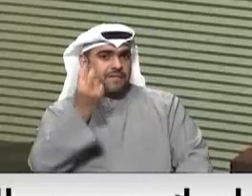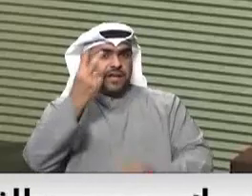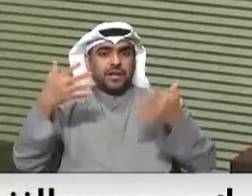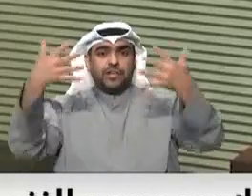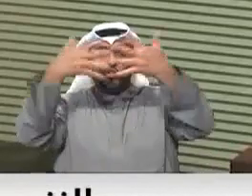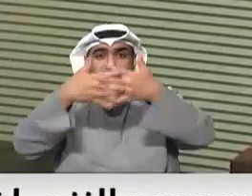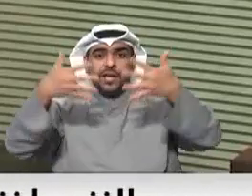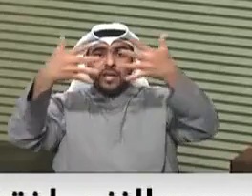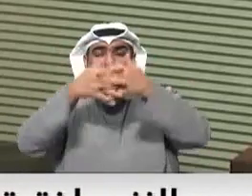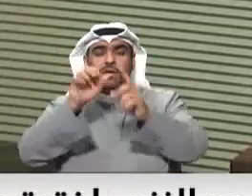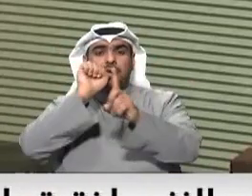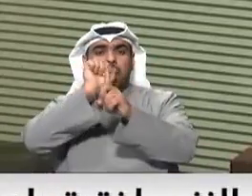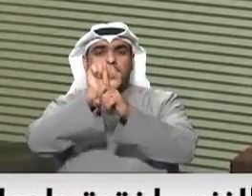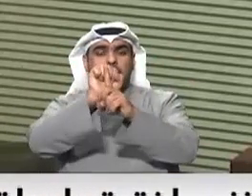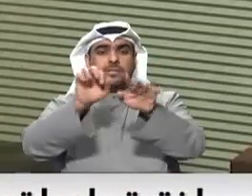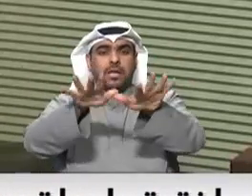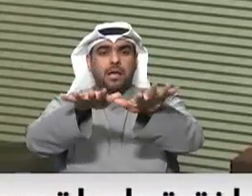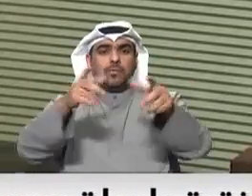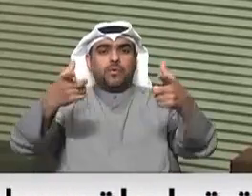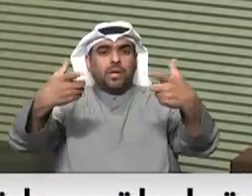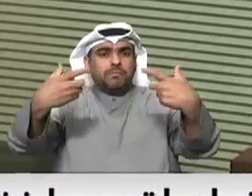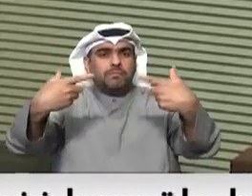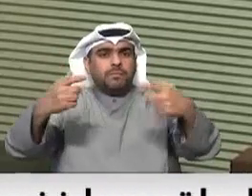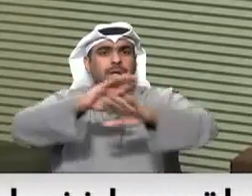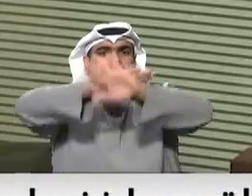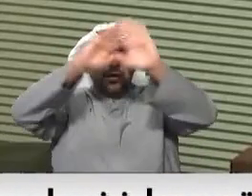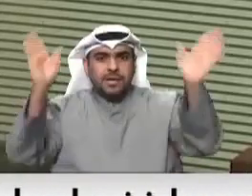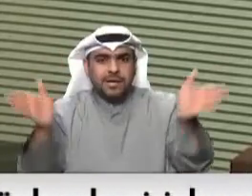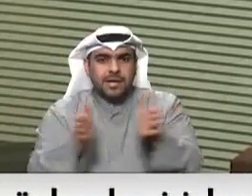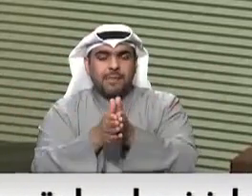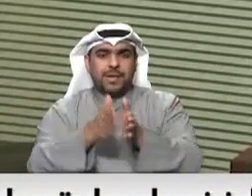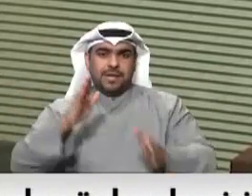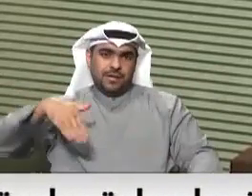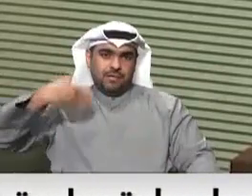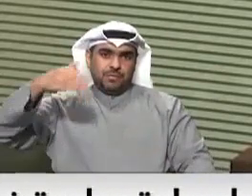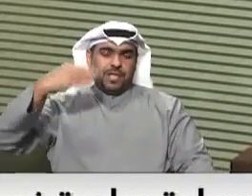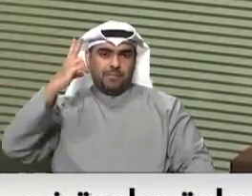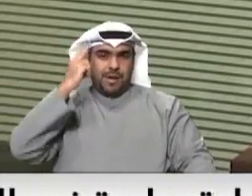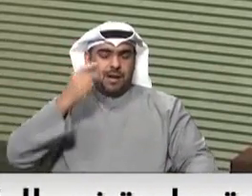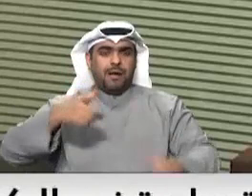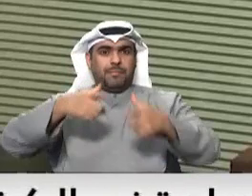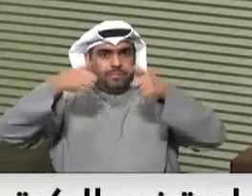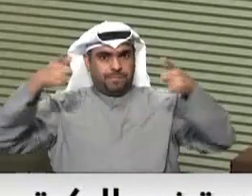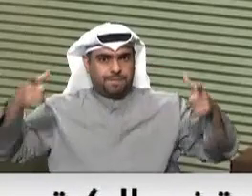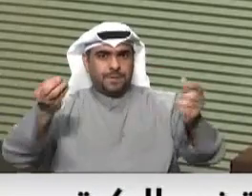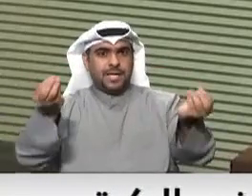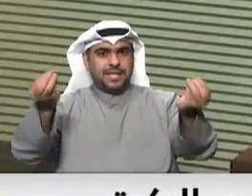في تطوير منظومتها الانتاجيه ضمن استراتيجيتها الطموحه الى التوسع اكثر